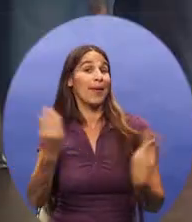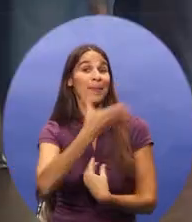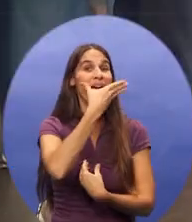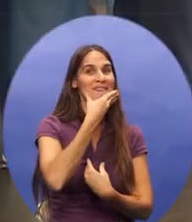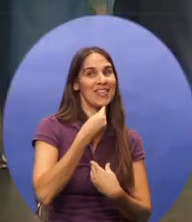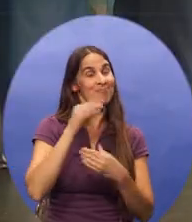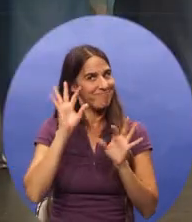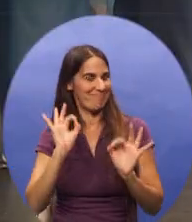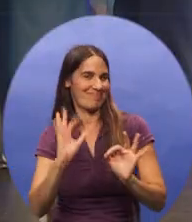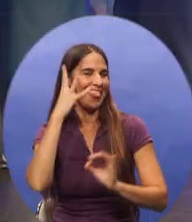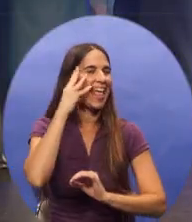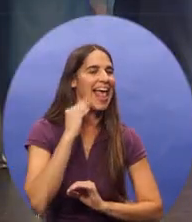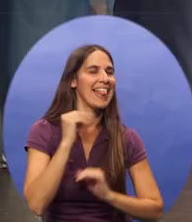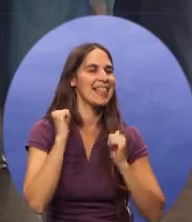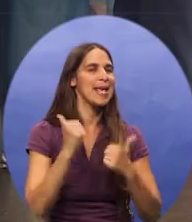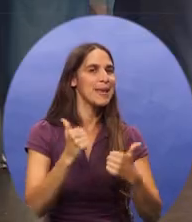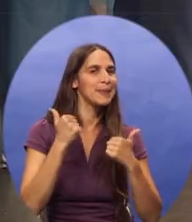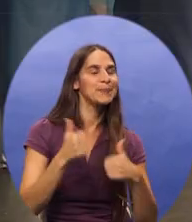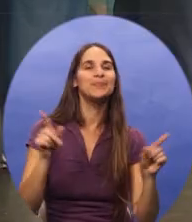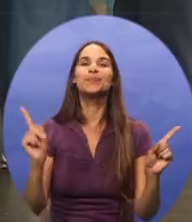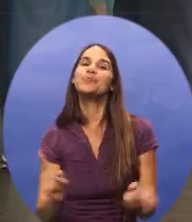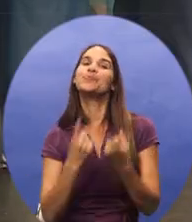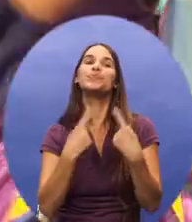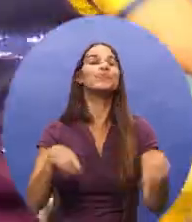הפנים, החיים יפים שנהנים.